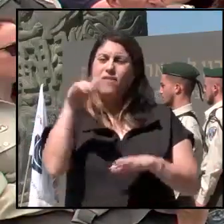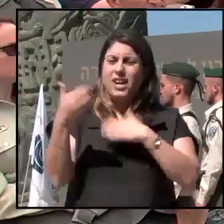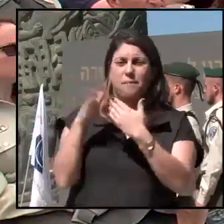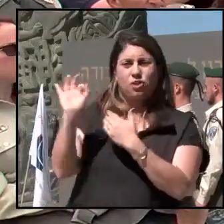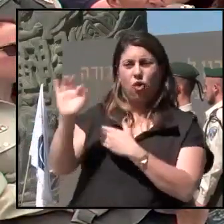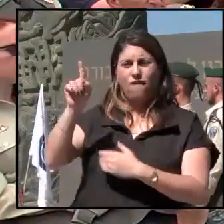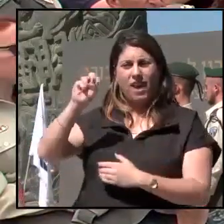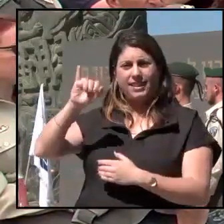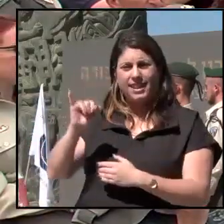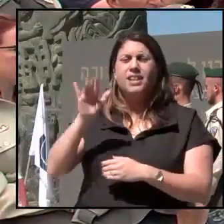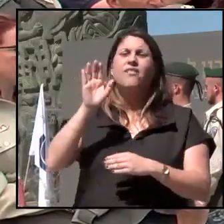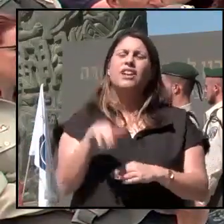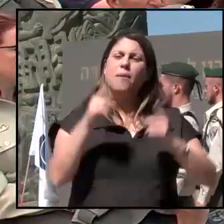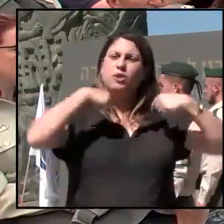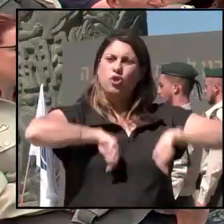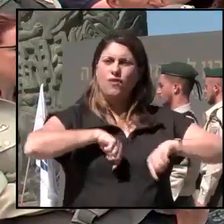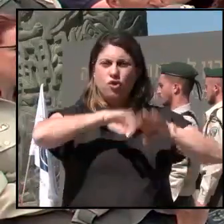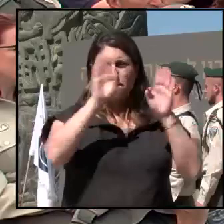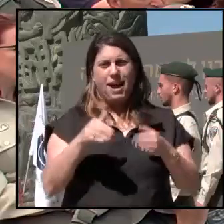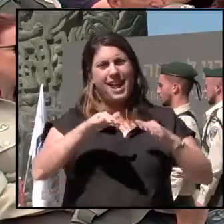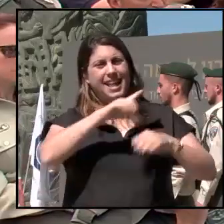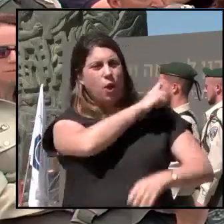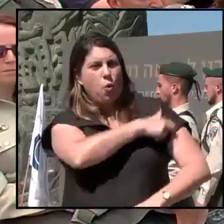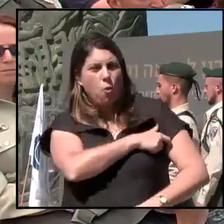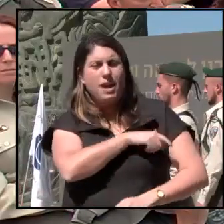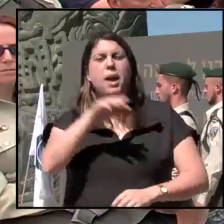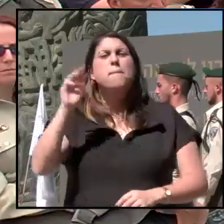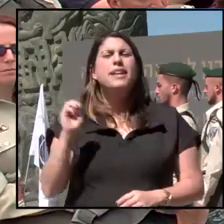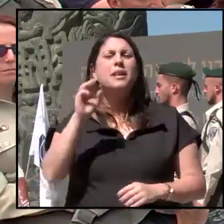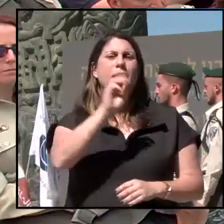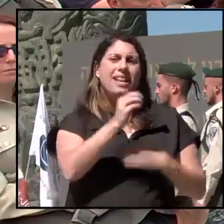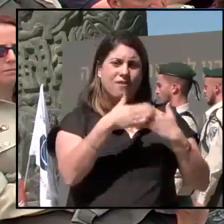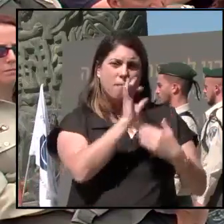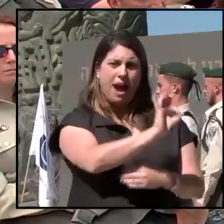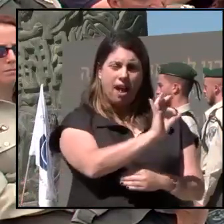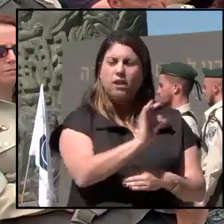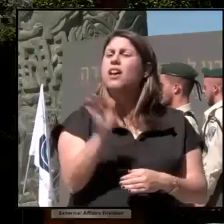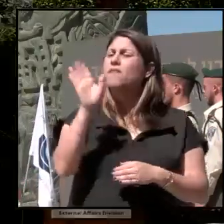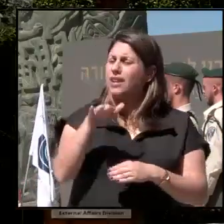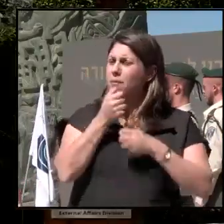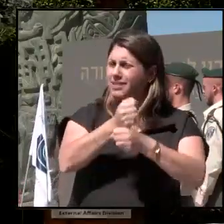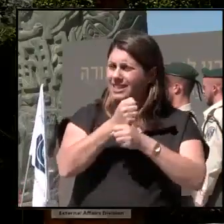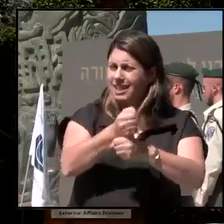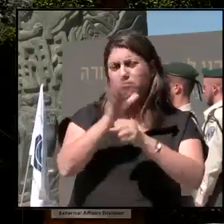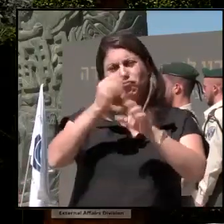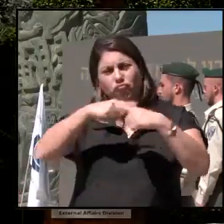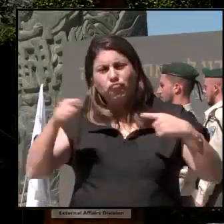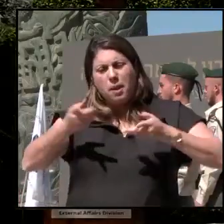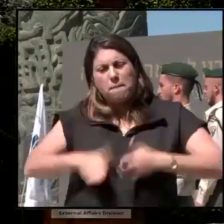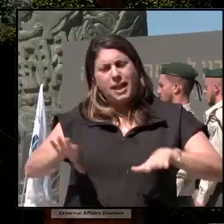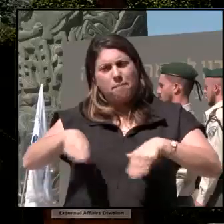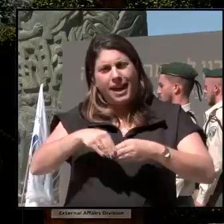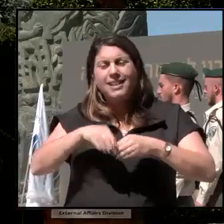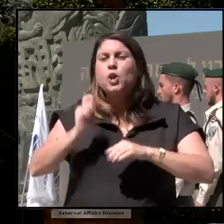וני, ויושב ראש מחלקת האום גברת מילי מגיד ובעלה לארי, וכן נציגי בני ברית לקונגרס